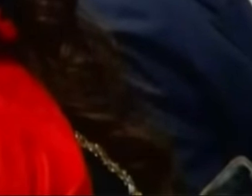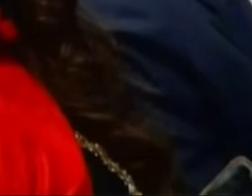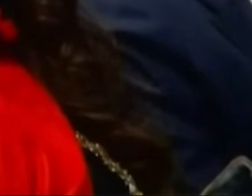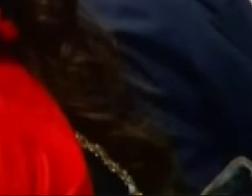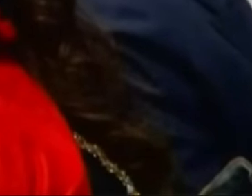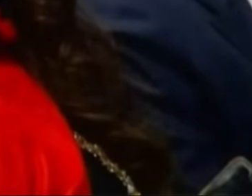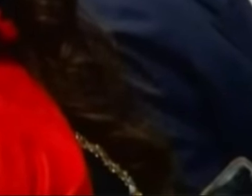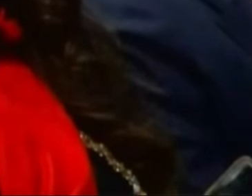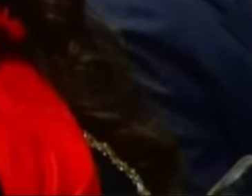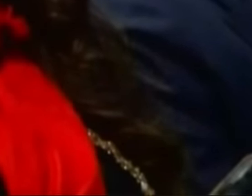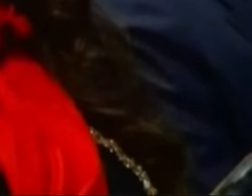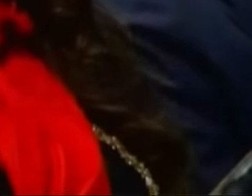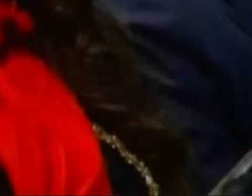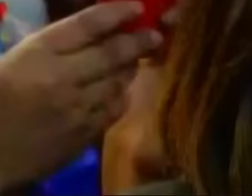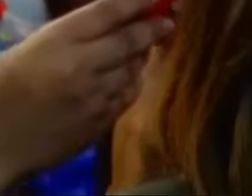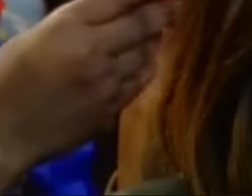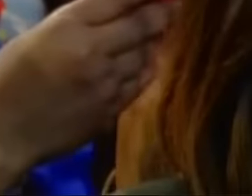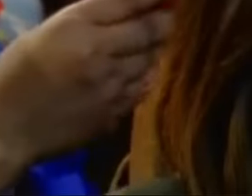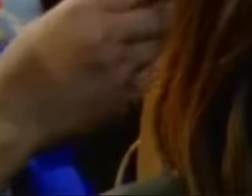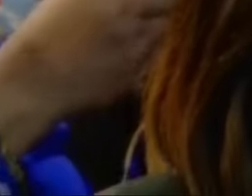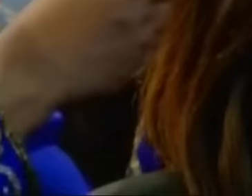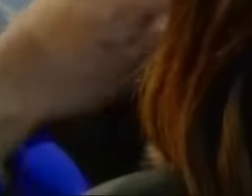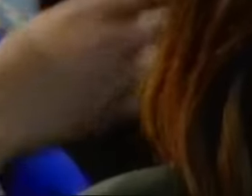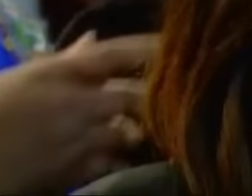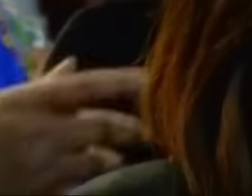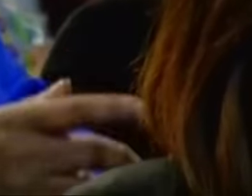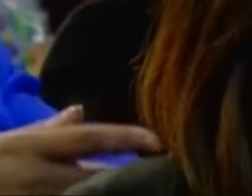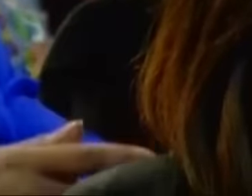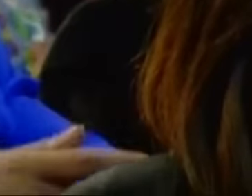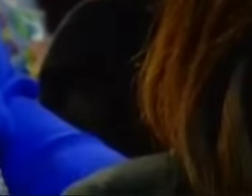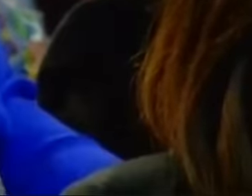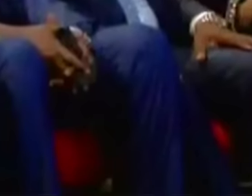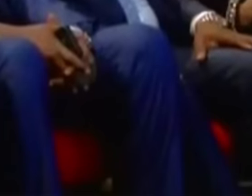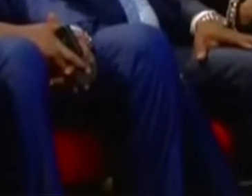en 6 axes prioritaires. Que j'ai pris au moment